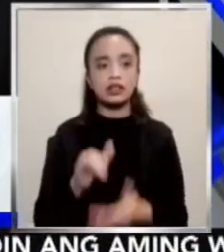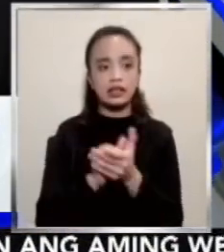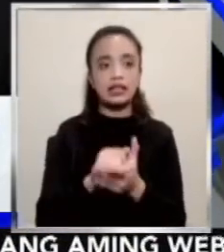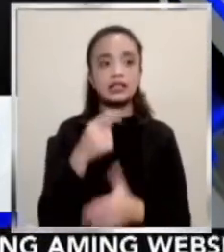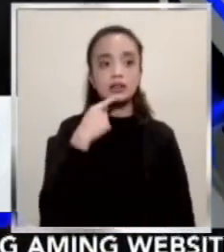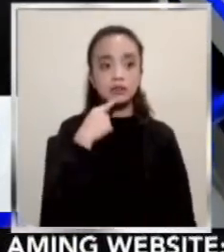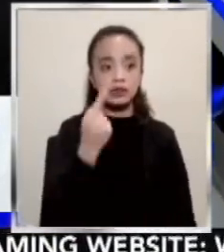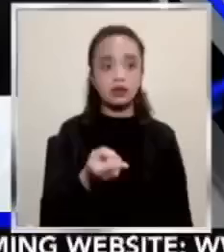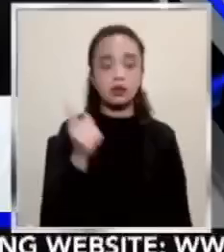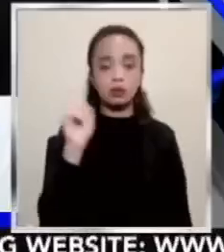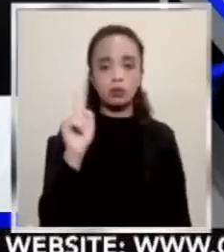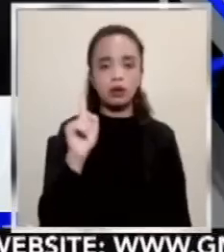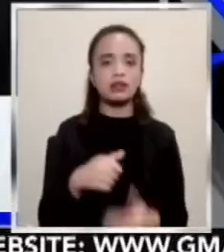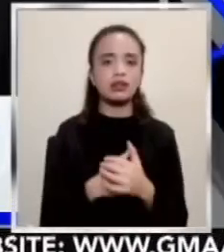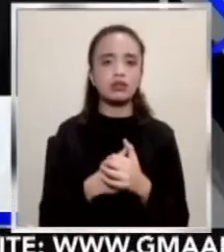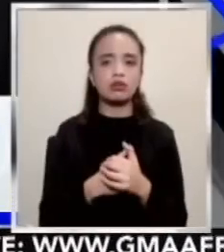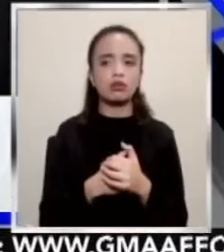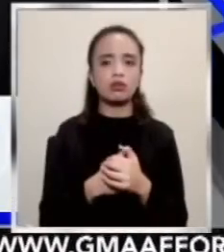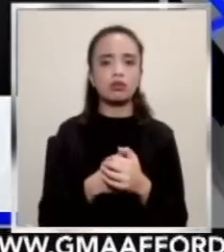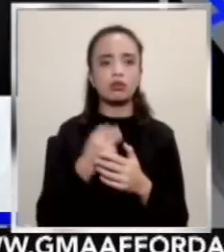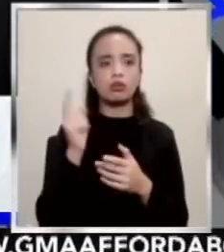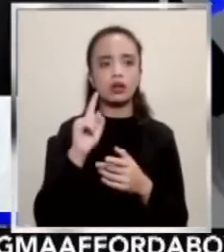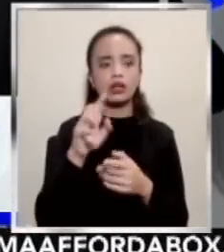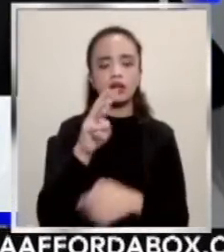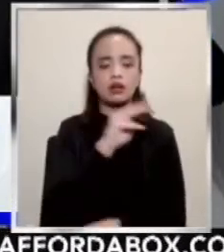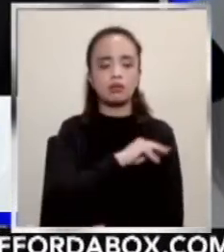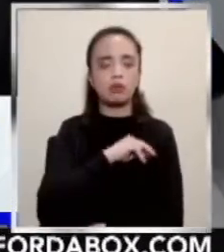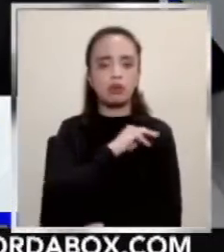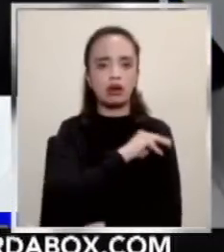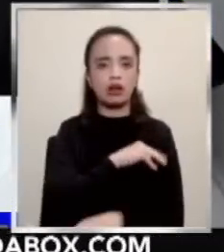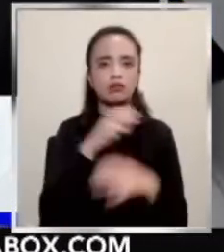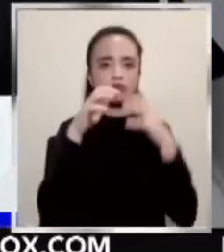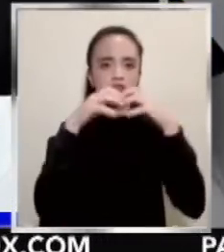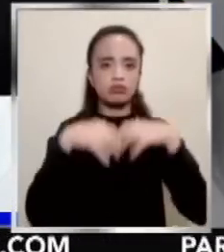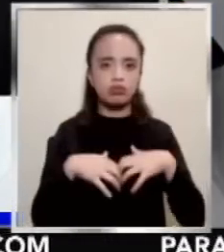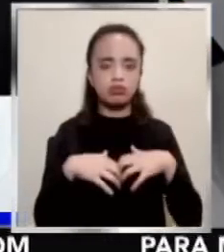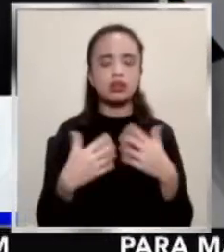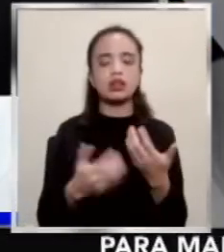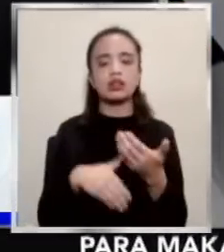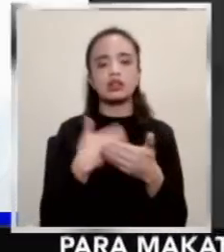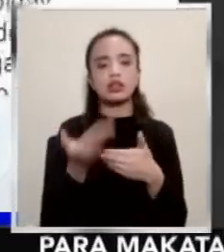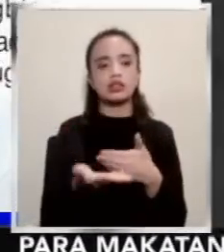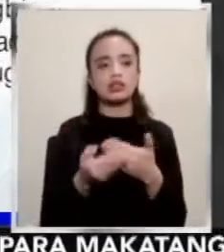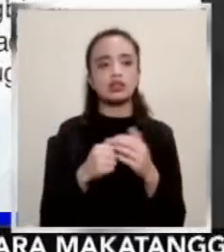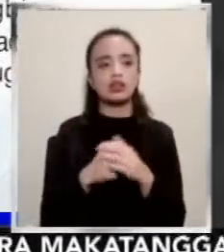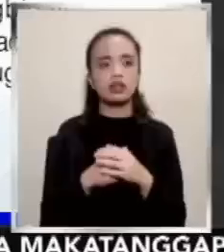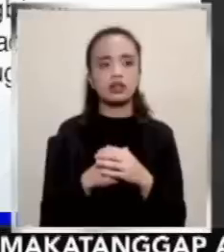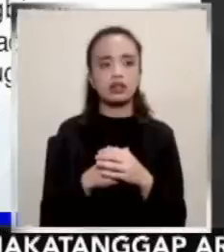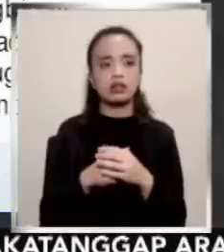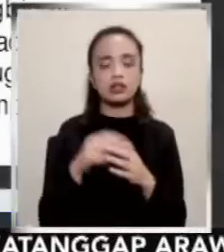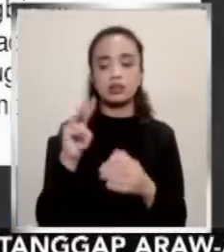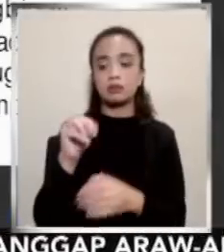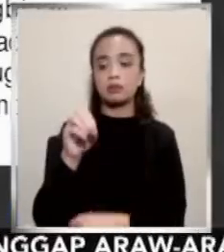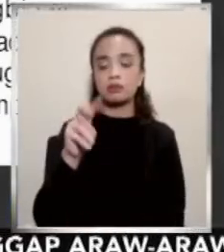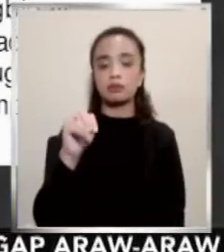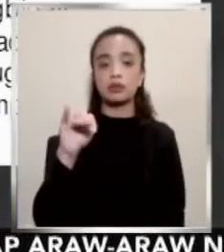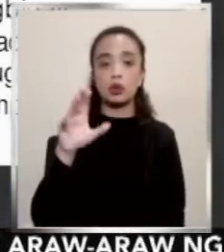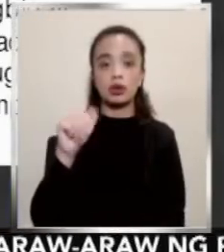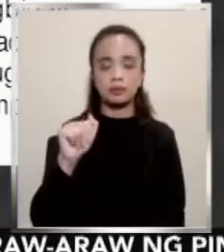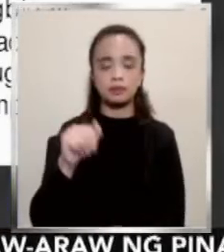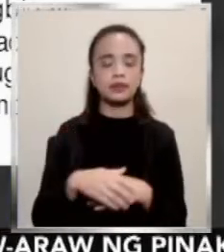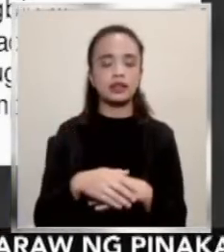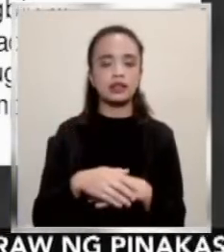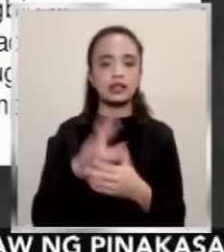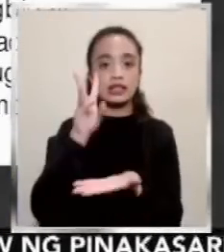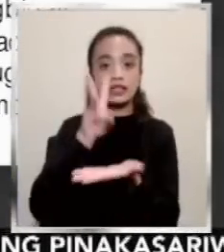moral damages, actual damages consisting of the lost earning capacity ni Monica. Sa payag ng San Miguel Bulacan Police na